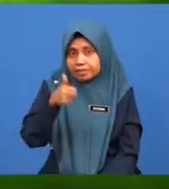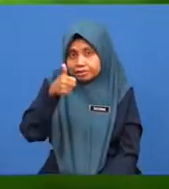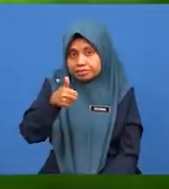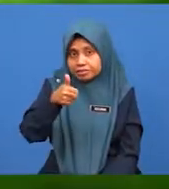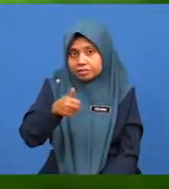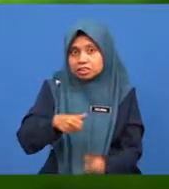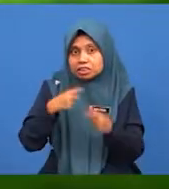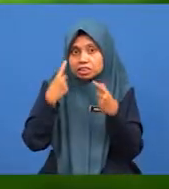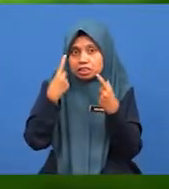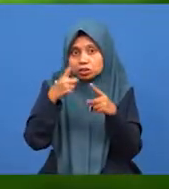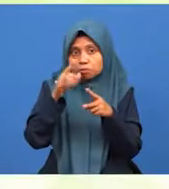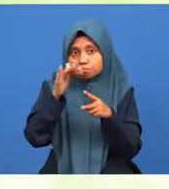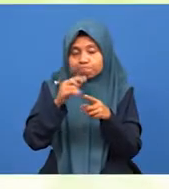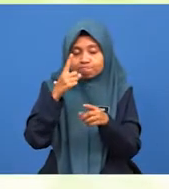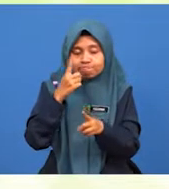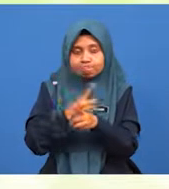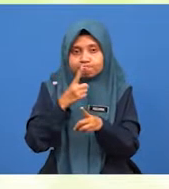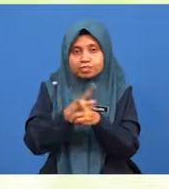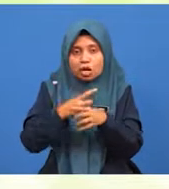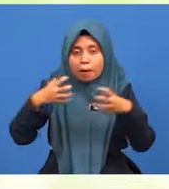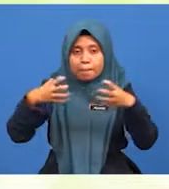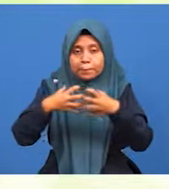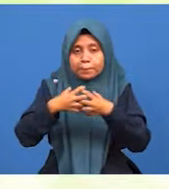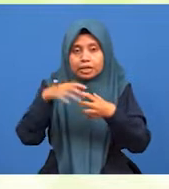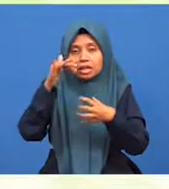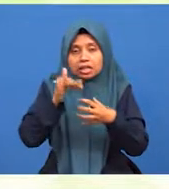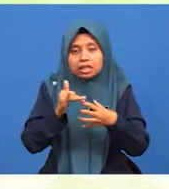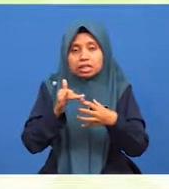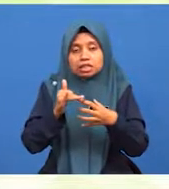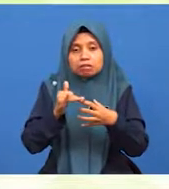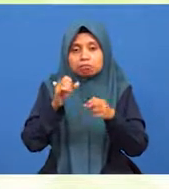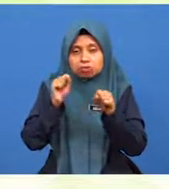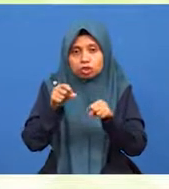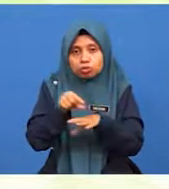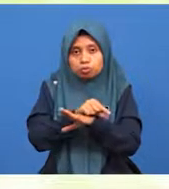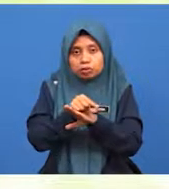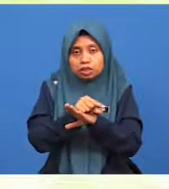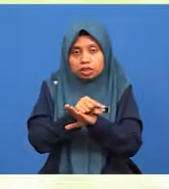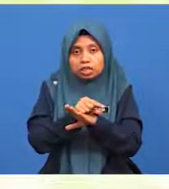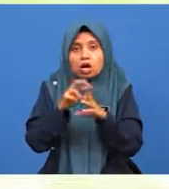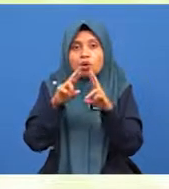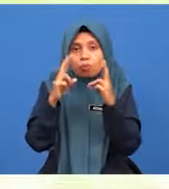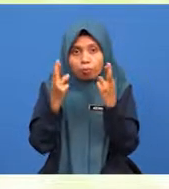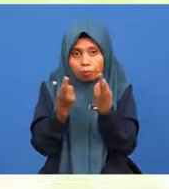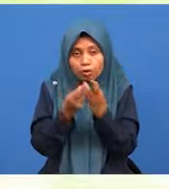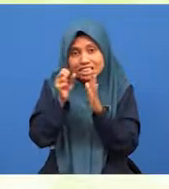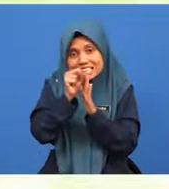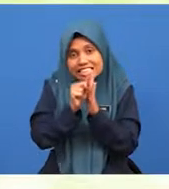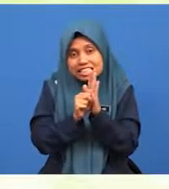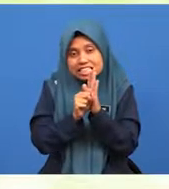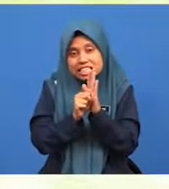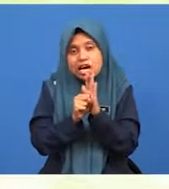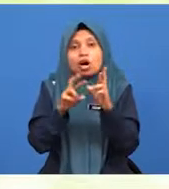Bagus! Jawapan yang tepat. Penjodoh bilangan yang sesuai ialah rumpun, iaitu serumpun kunyit